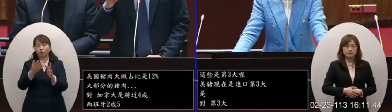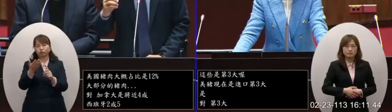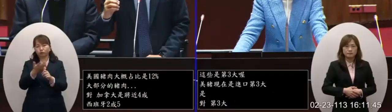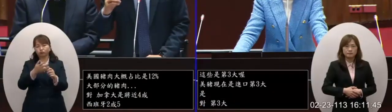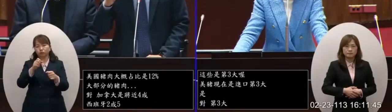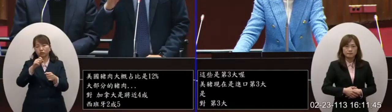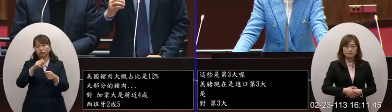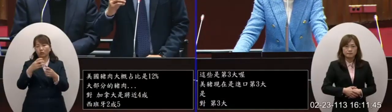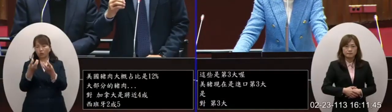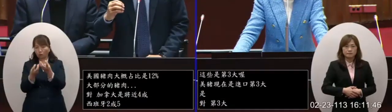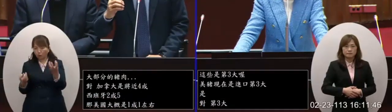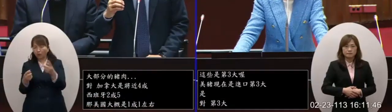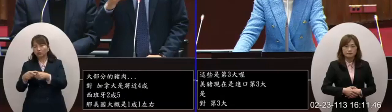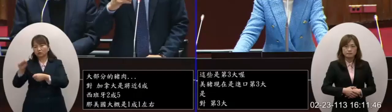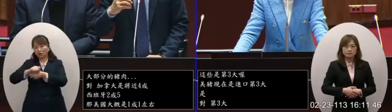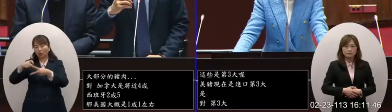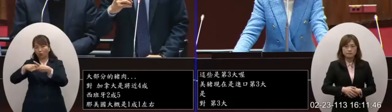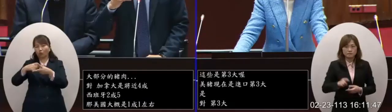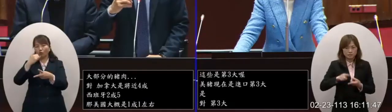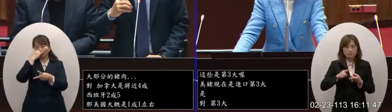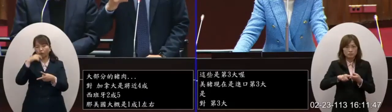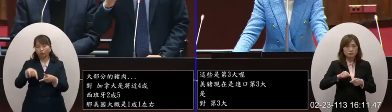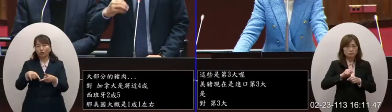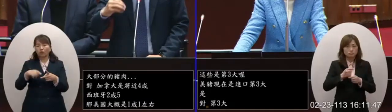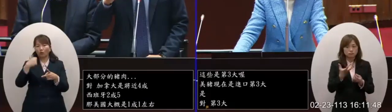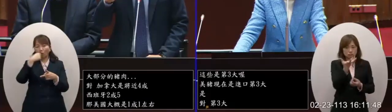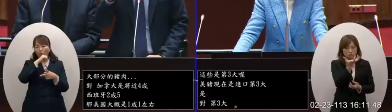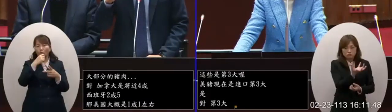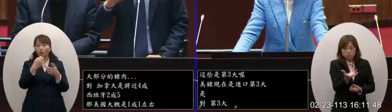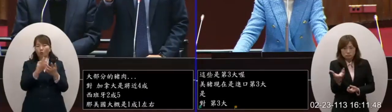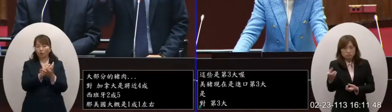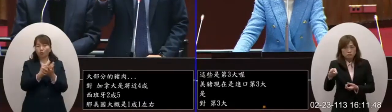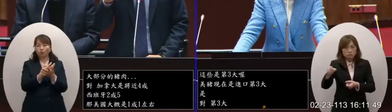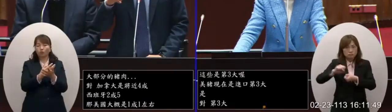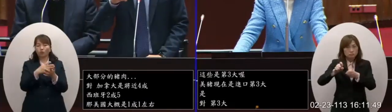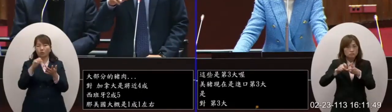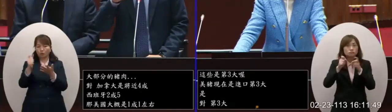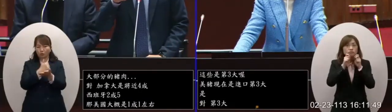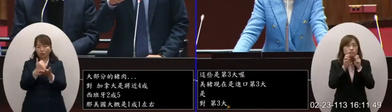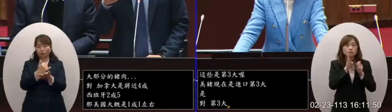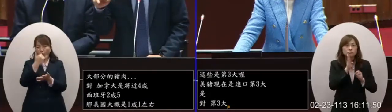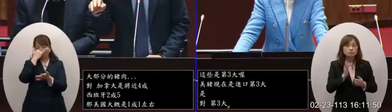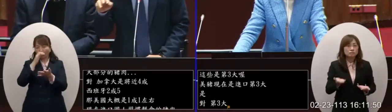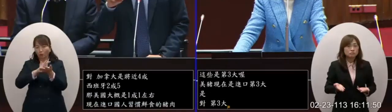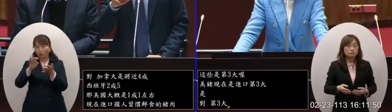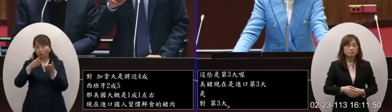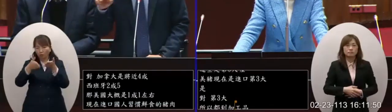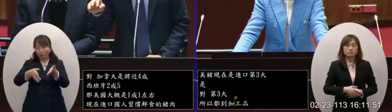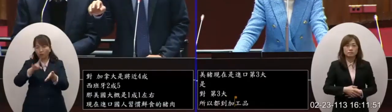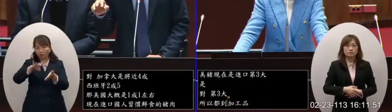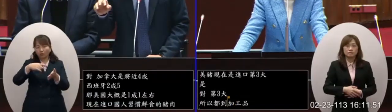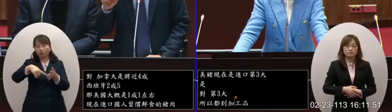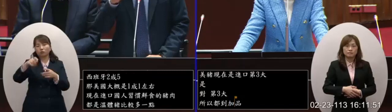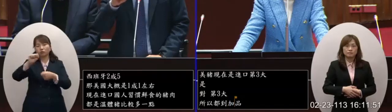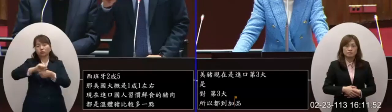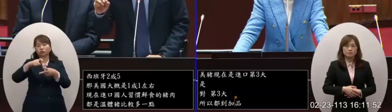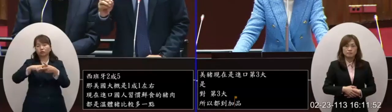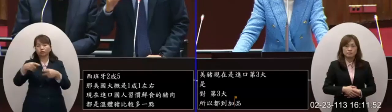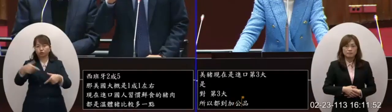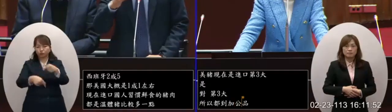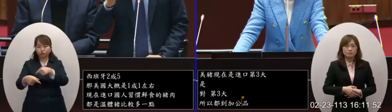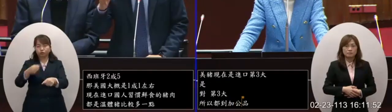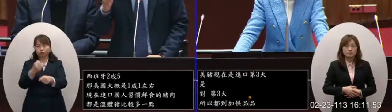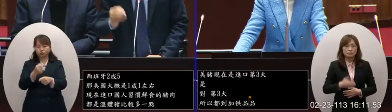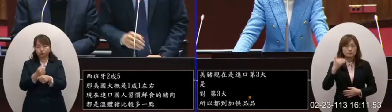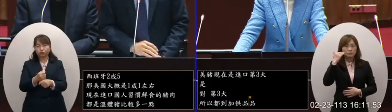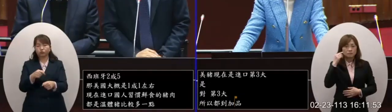他的是加工品。那加工品的部分， 对，都到加工品去了。 大概大部分的进口猪肉都是到加工的一个系统。 那现在改